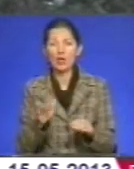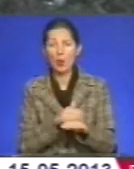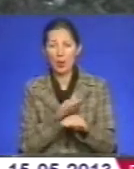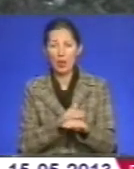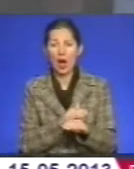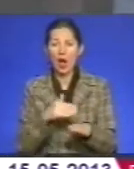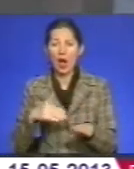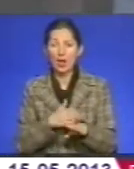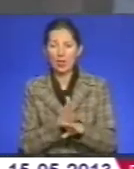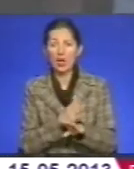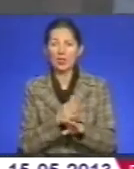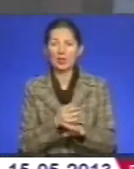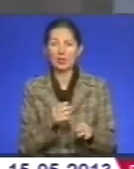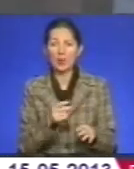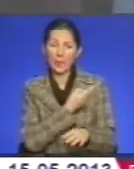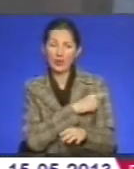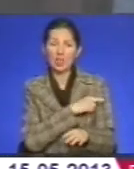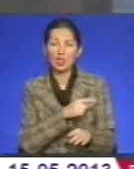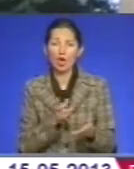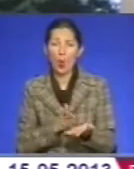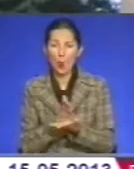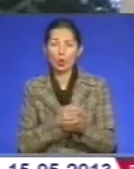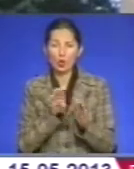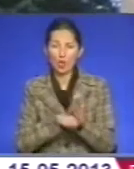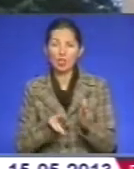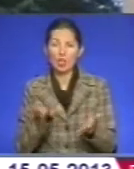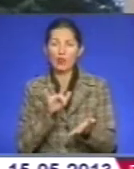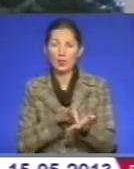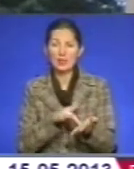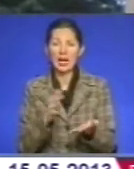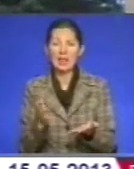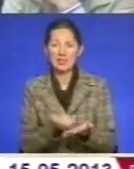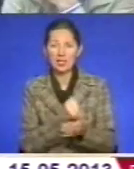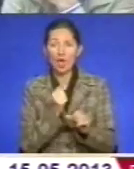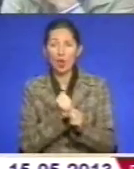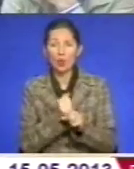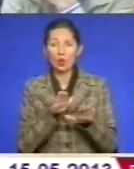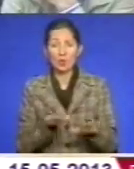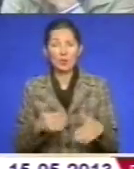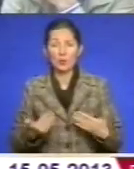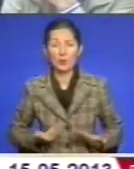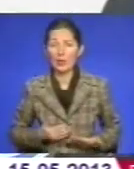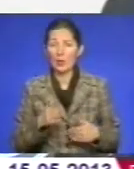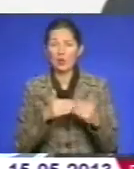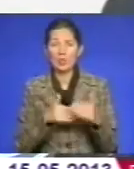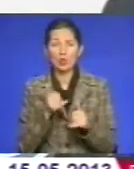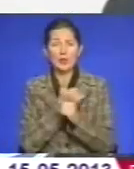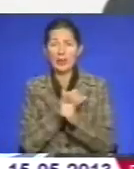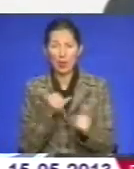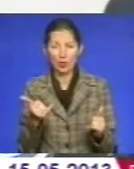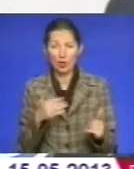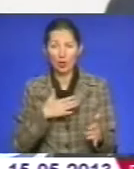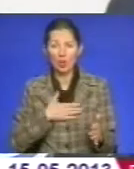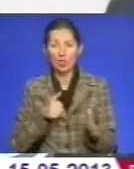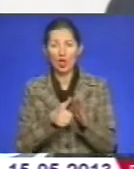освітніх та медичних послуг гірша, ніж у місті. А знайти роботу за місцем проживання практично неможливо. У нас